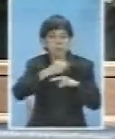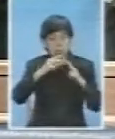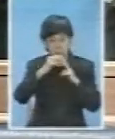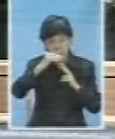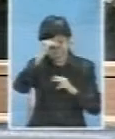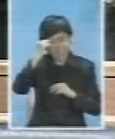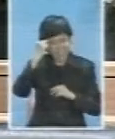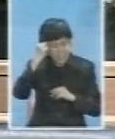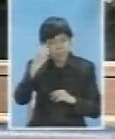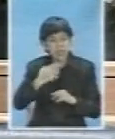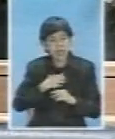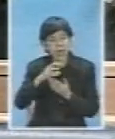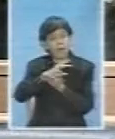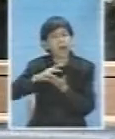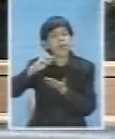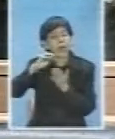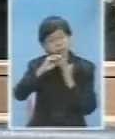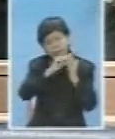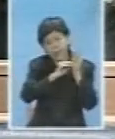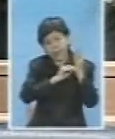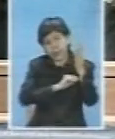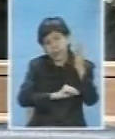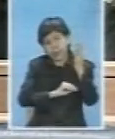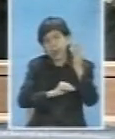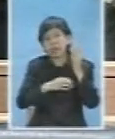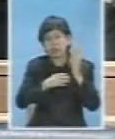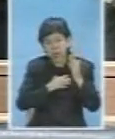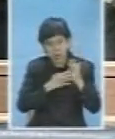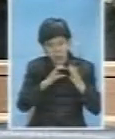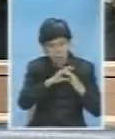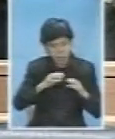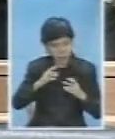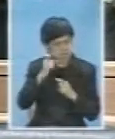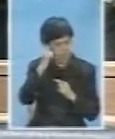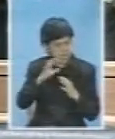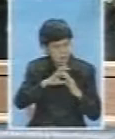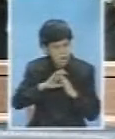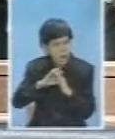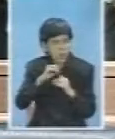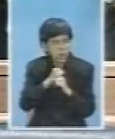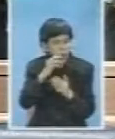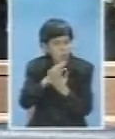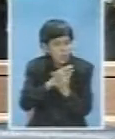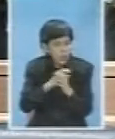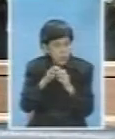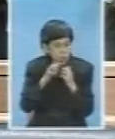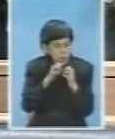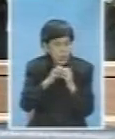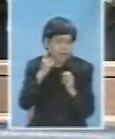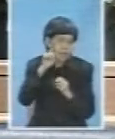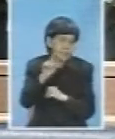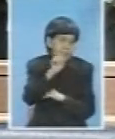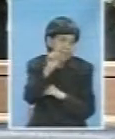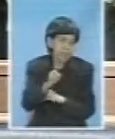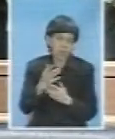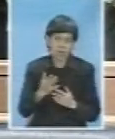ความคิดที่จะรวมมหาลัยในระดับจังหวัดและมีแนวความคิดที่จะเข้าไปแทรกแซงกิจการทางวิชาการของมหาวิทยาลัย